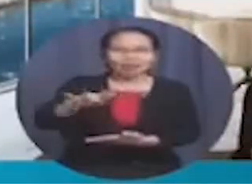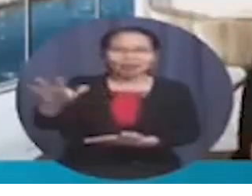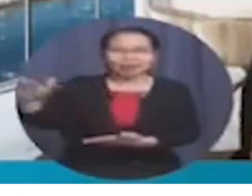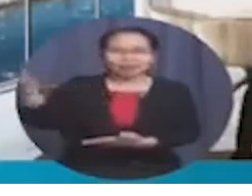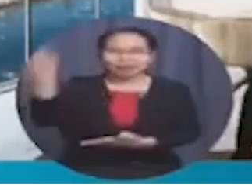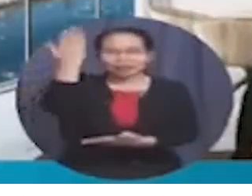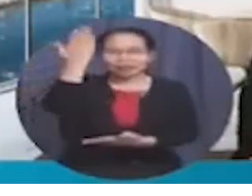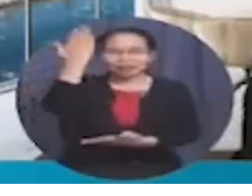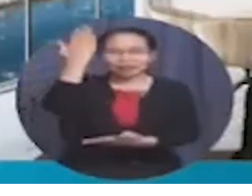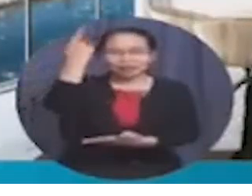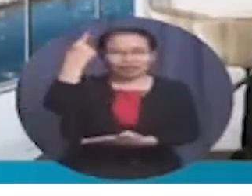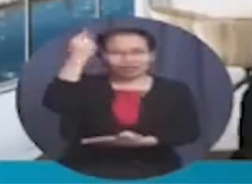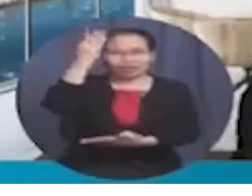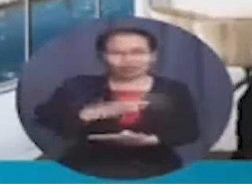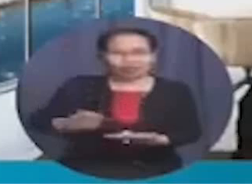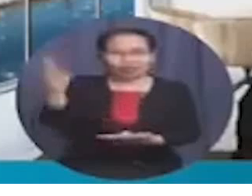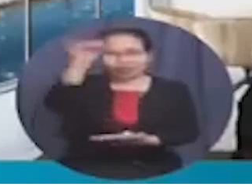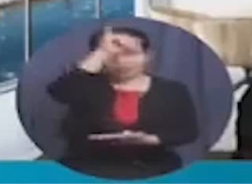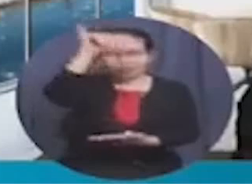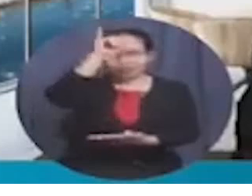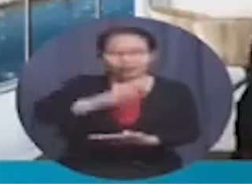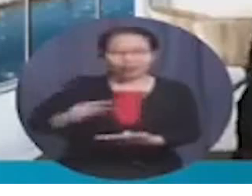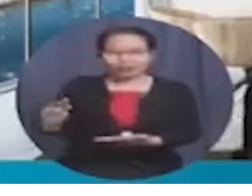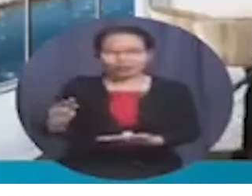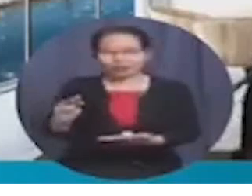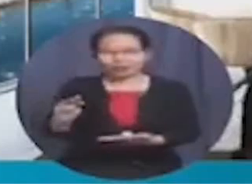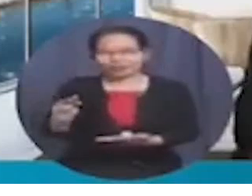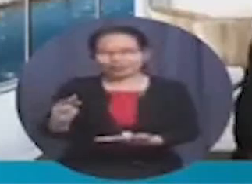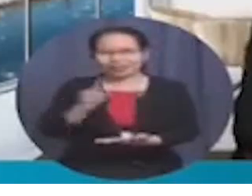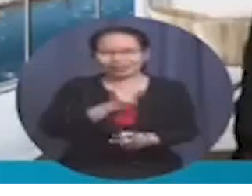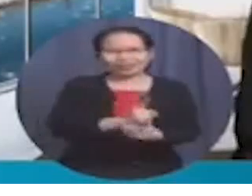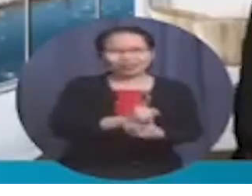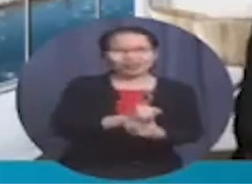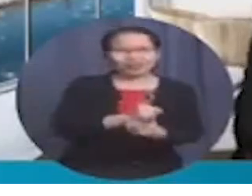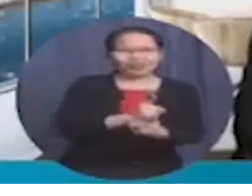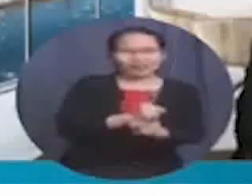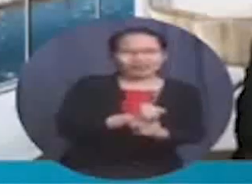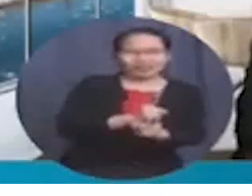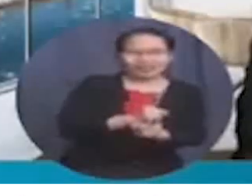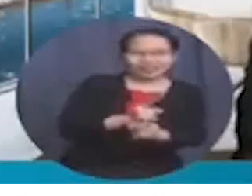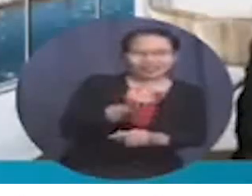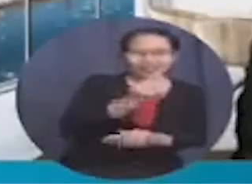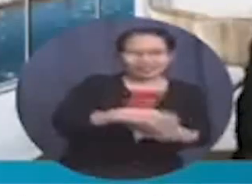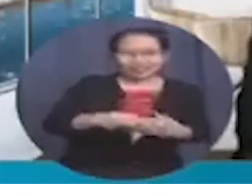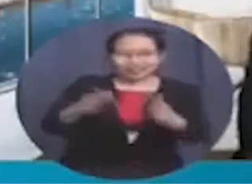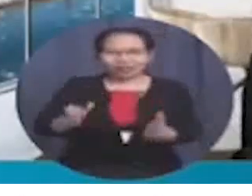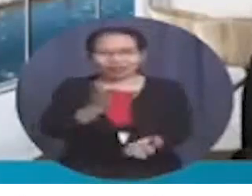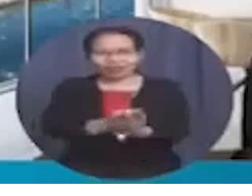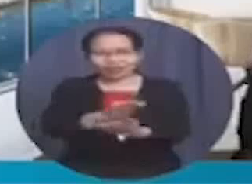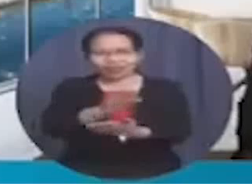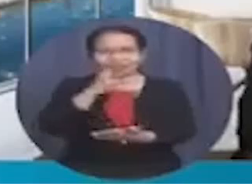pa. Kala mo kayo ba banal nito mga mokong na ito? Eh, ang totoo, yung puno nyo nagmumura.